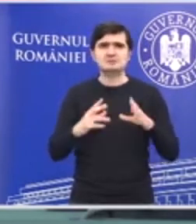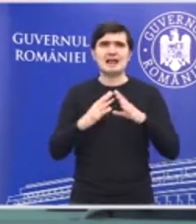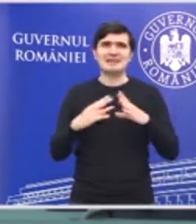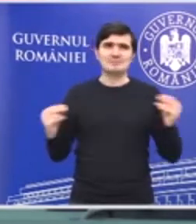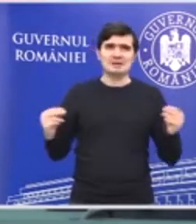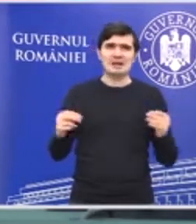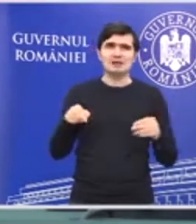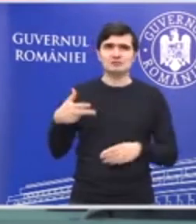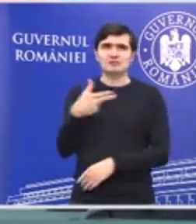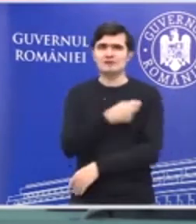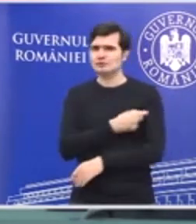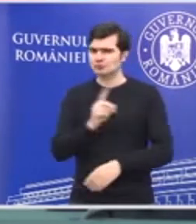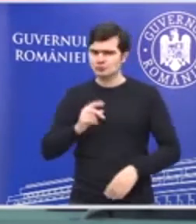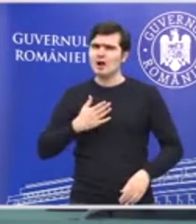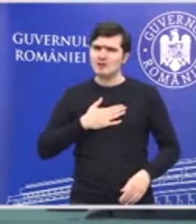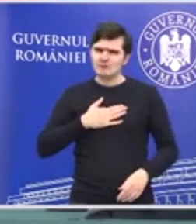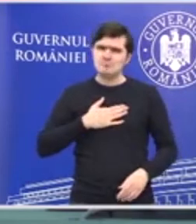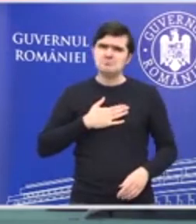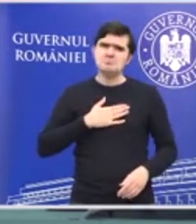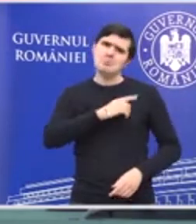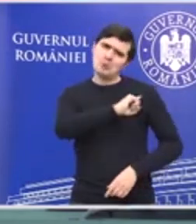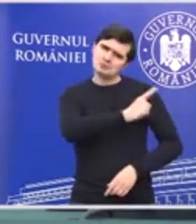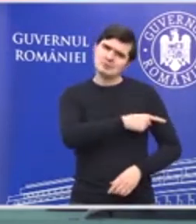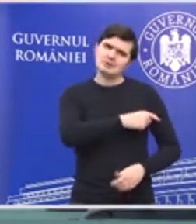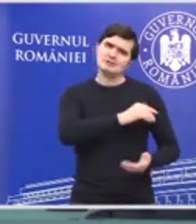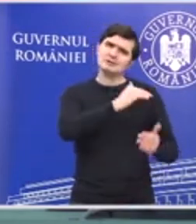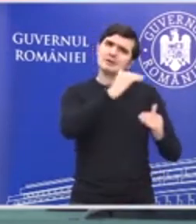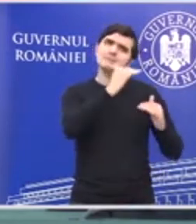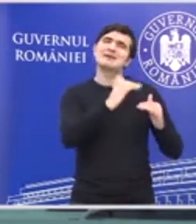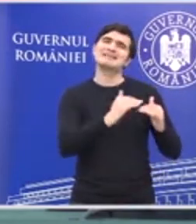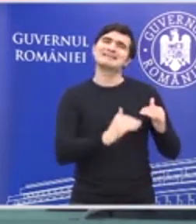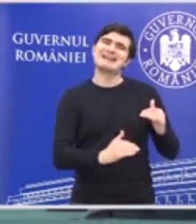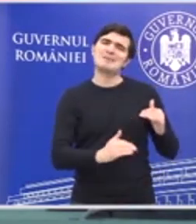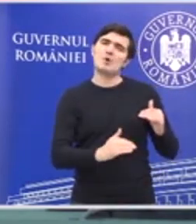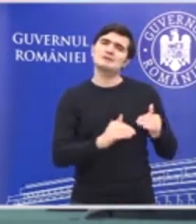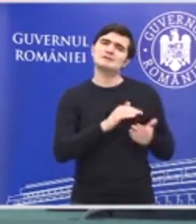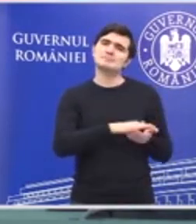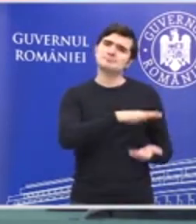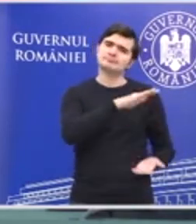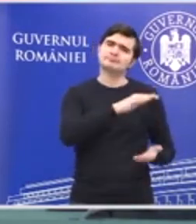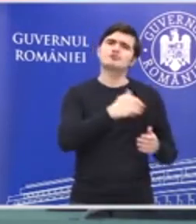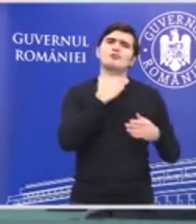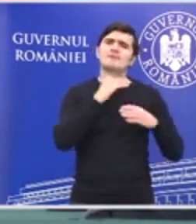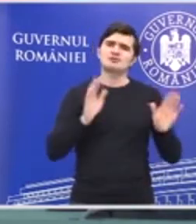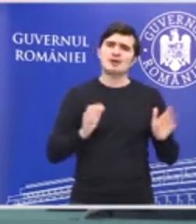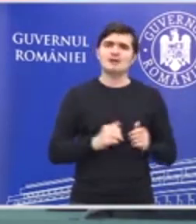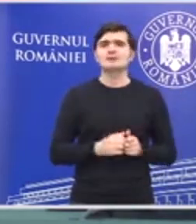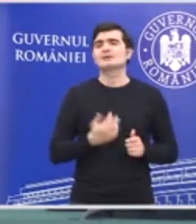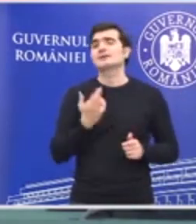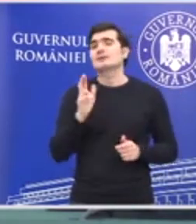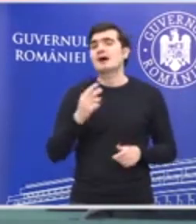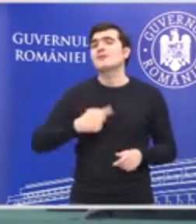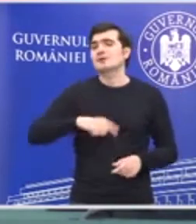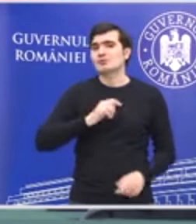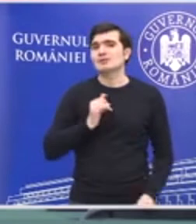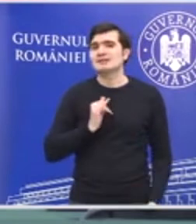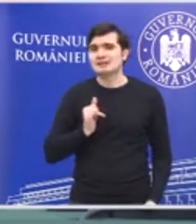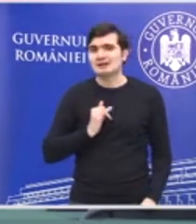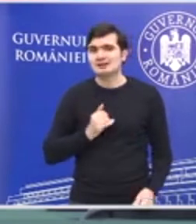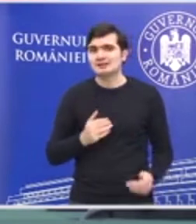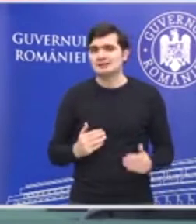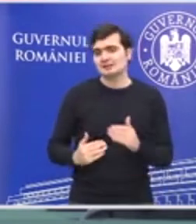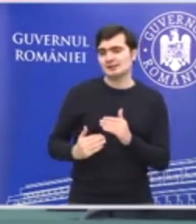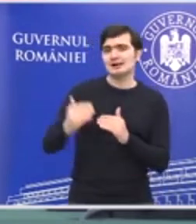avem capacitate de stocare suficientă, însă ceea ce pe noi ne interesează este să creștem ritmul